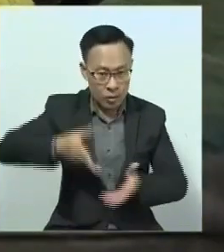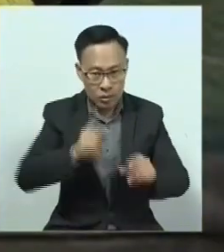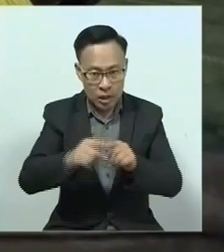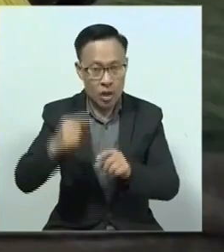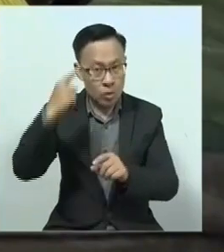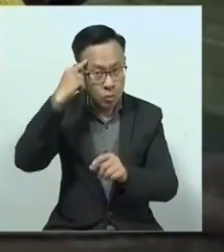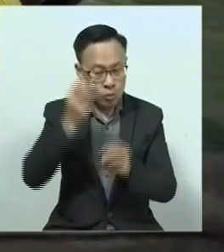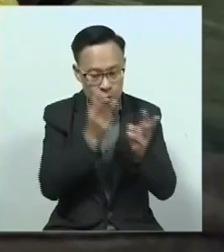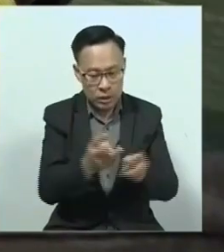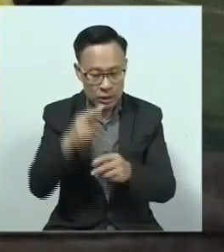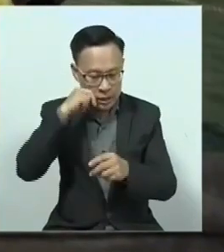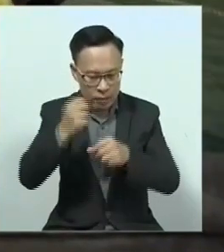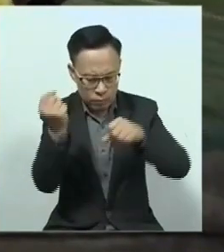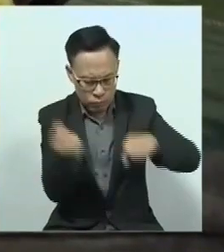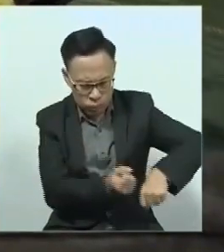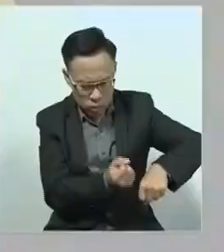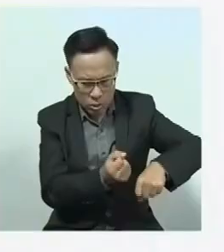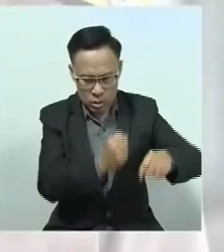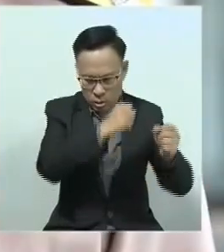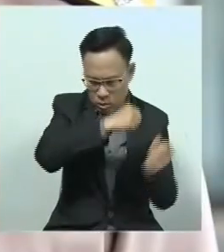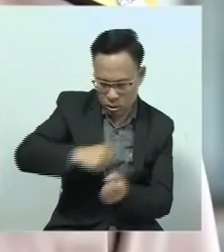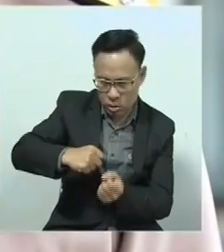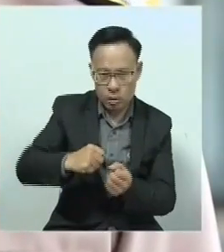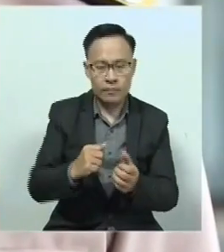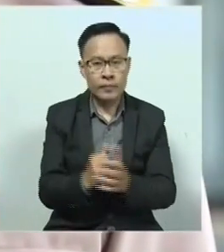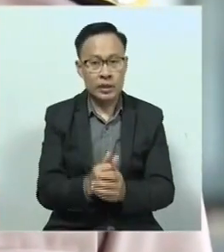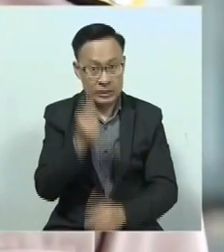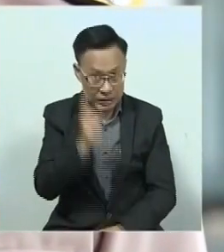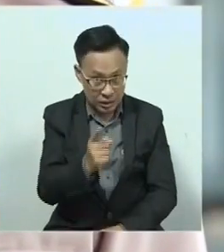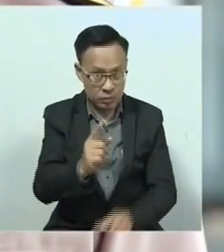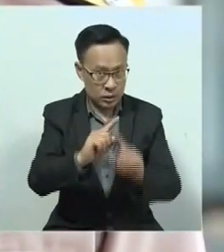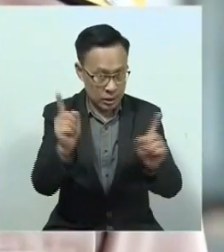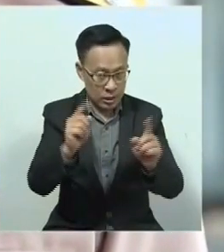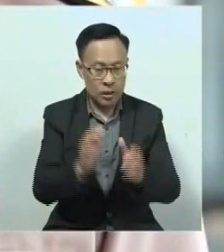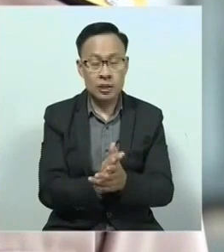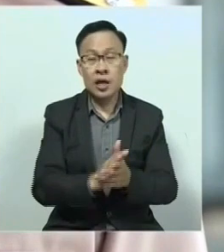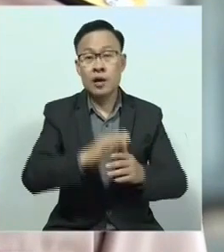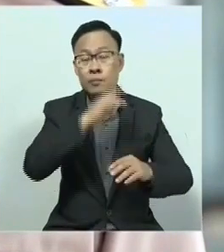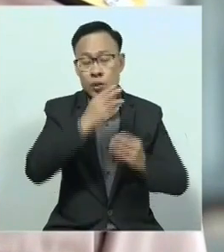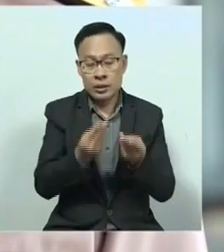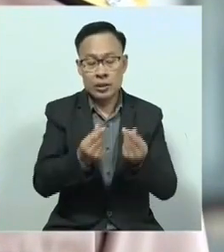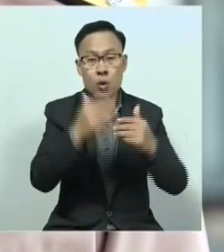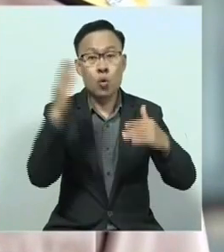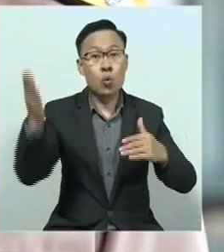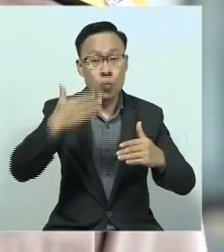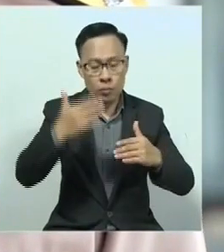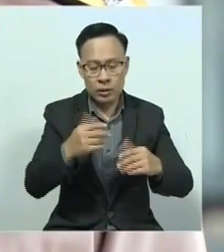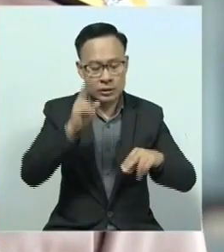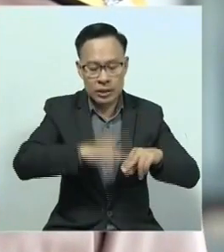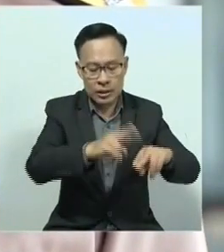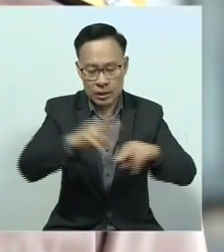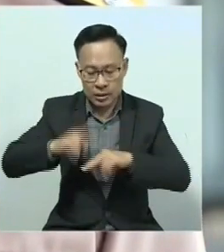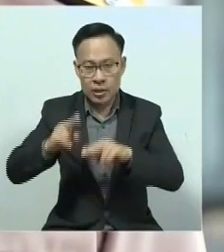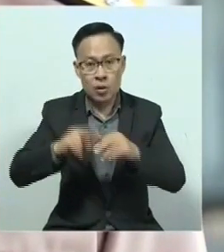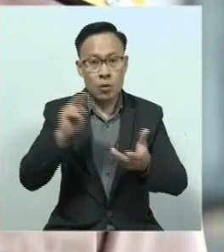จังหวะน้ำหนักเพราะการพายบนเรือโดยเขียงแล้วเนี่ยมันไม่มีน้ำหนักนะครับไม่มีแรงหน่ว